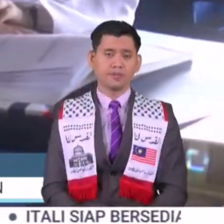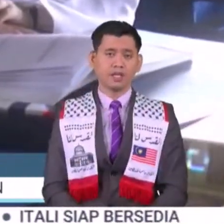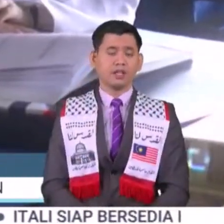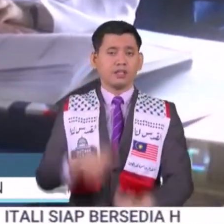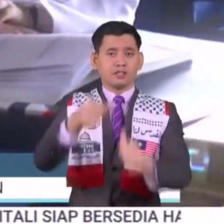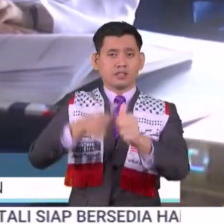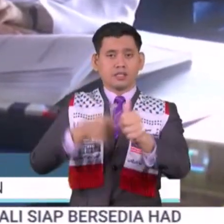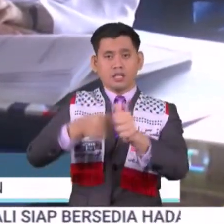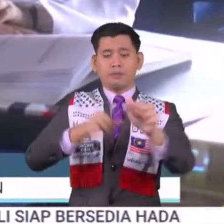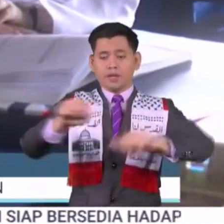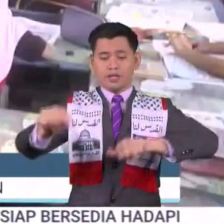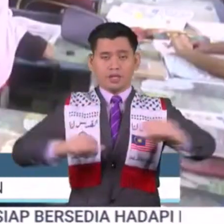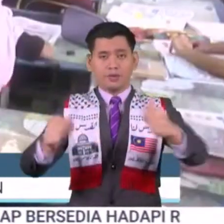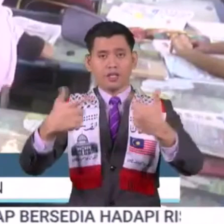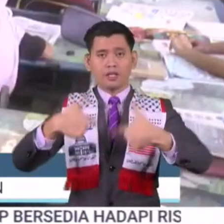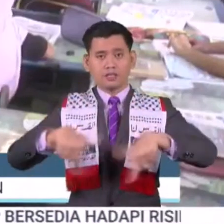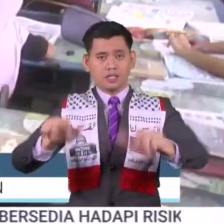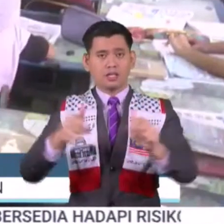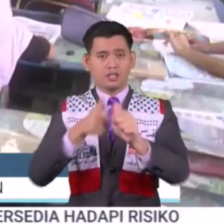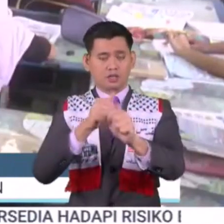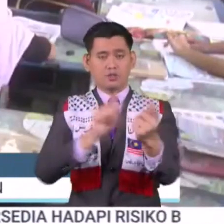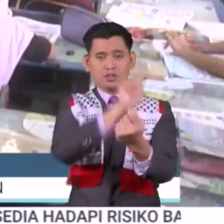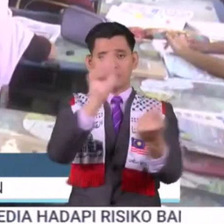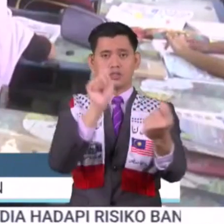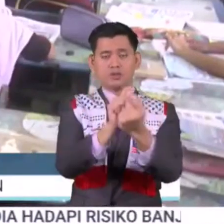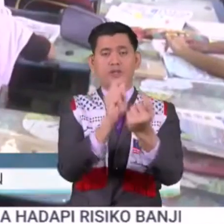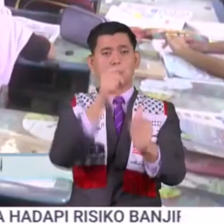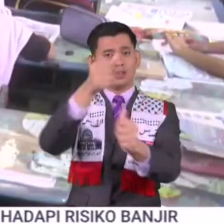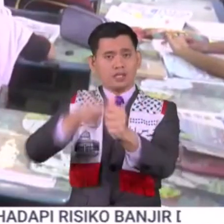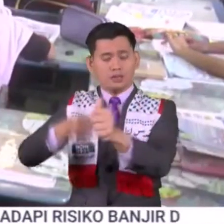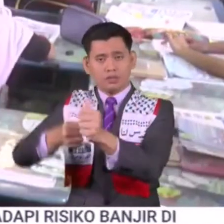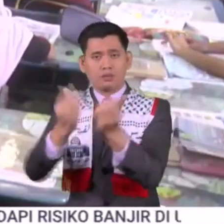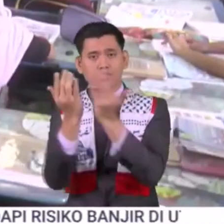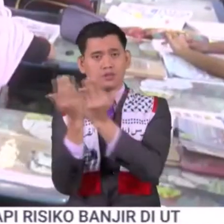Setiap aktiviti dilaksanakan mengikut kesesuaian setiap sekolah.